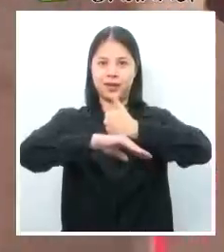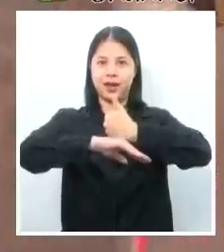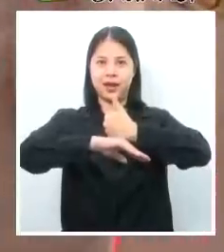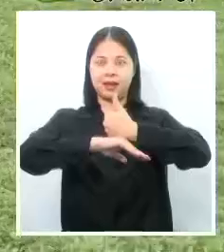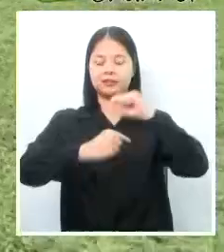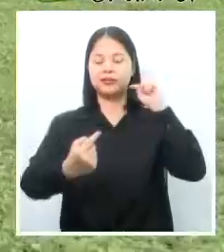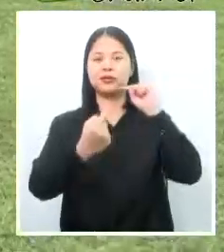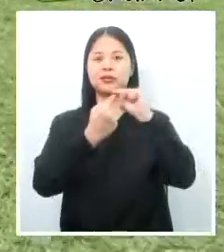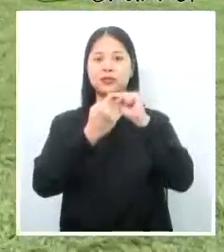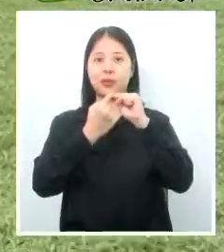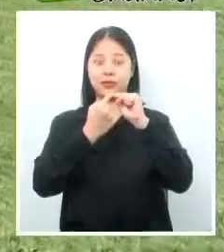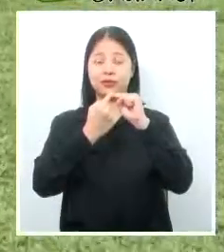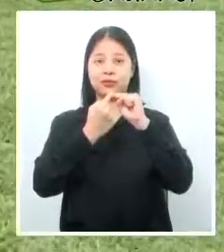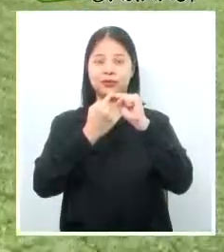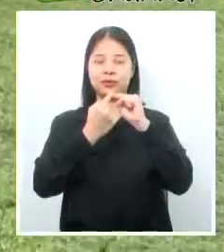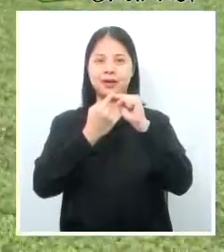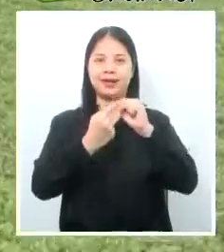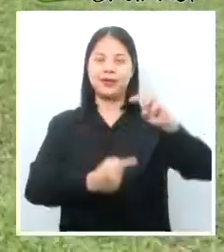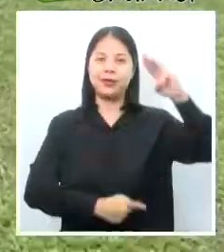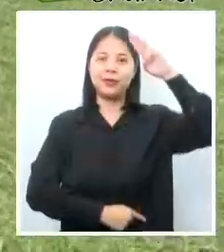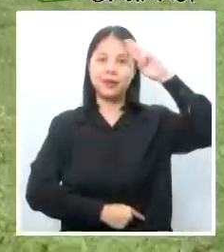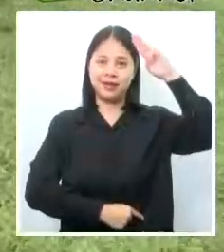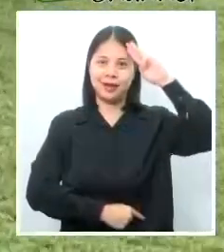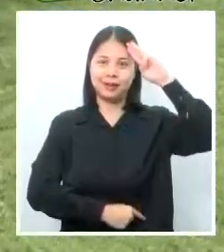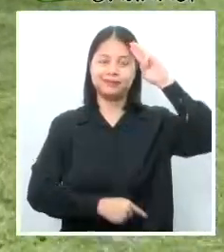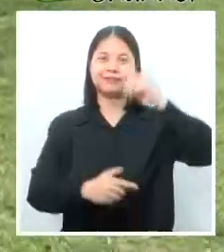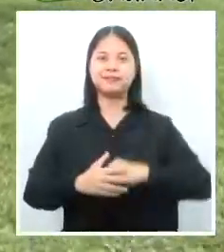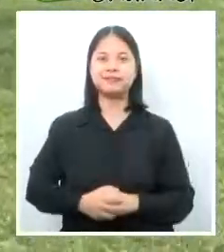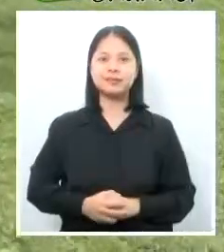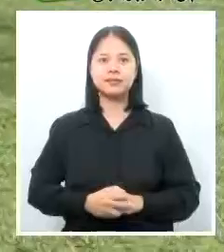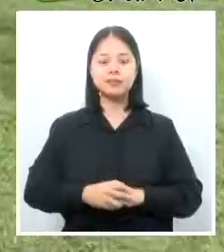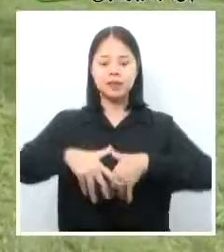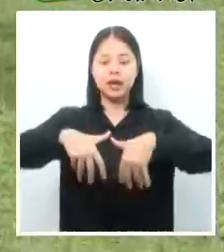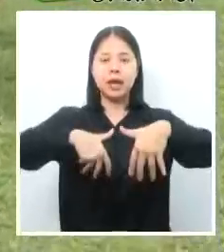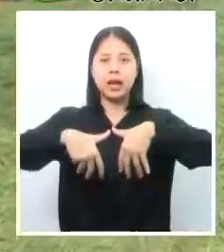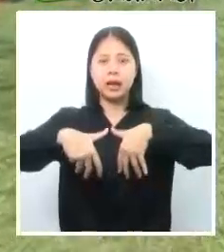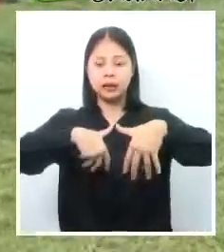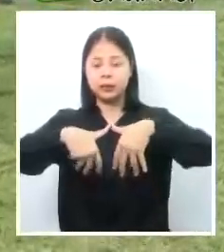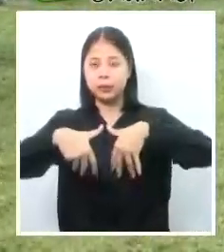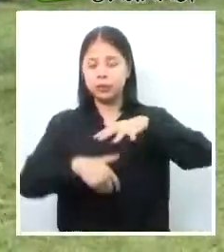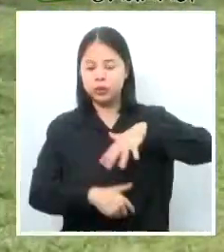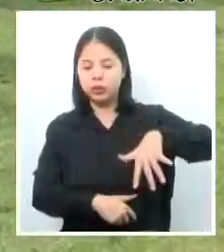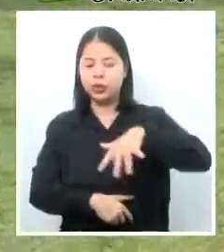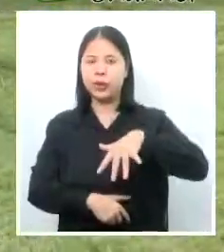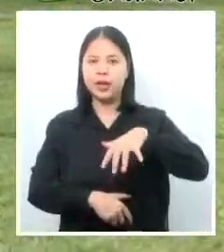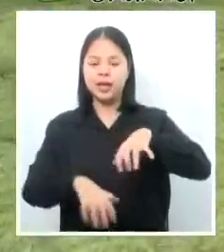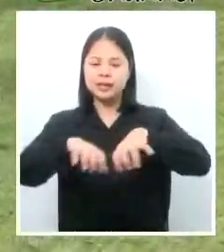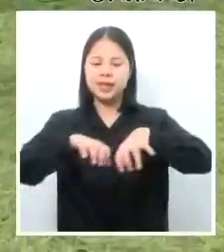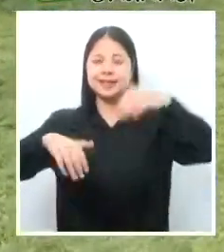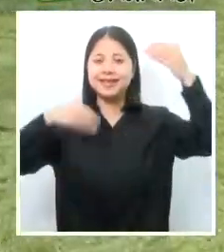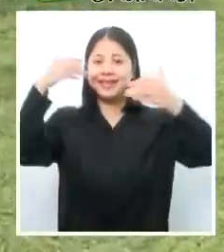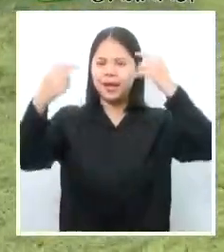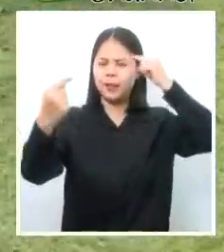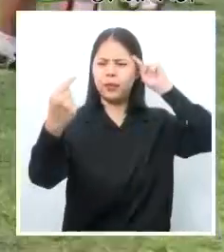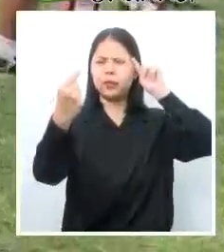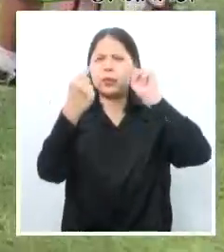สำนักงานลูกเสือเขตพื้นที่การศึกษาเชิงเซาเขต2จึงได้จัดพิธีทบทวนคำปฏิญาณและสวนสนามเนื่องในวันคล้าย